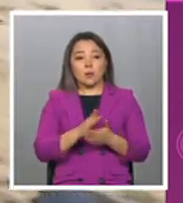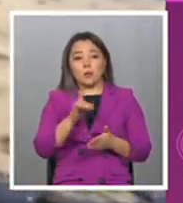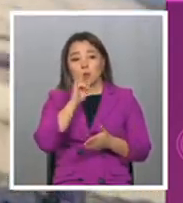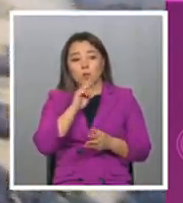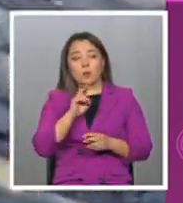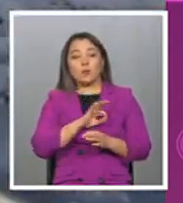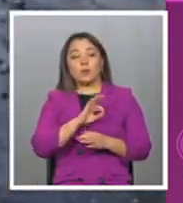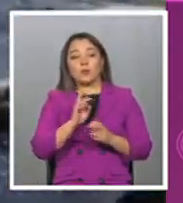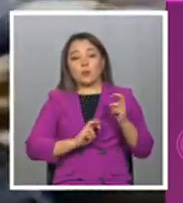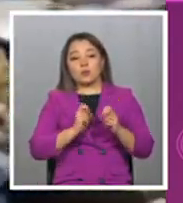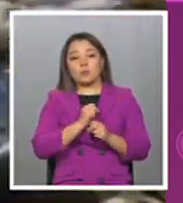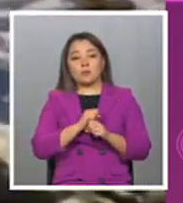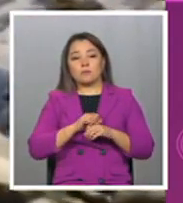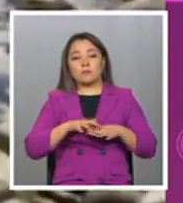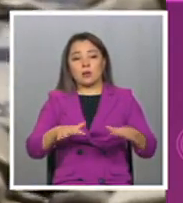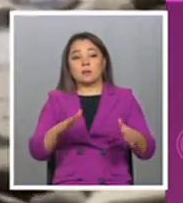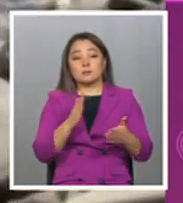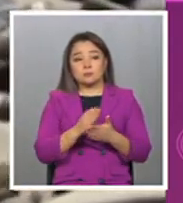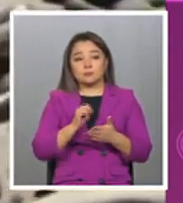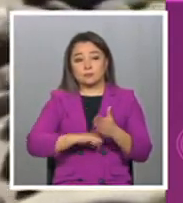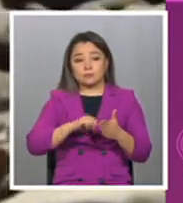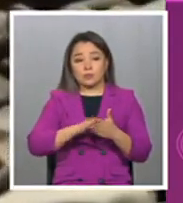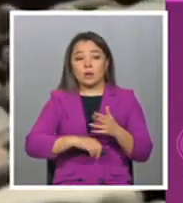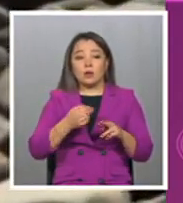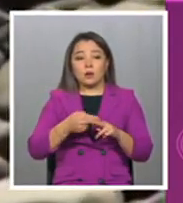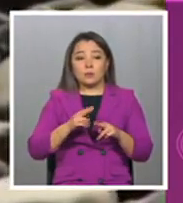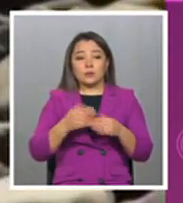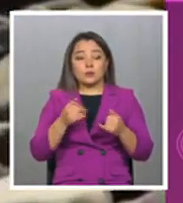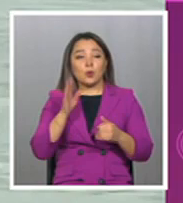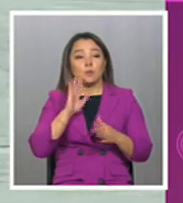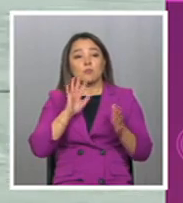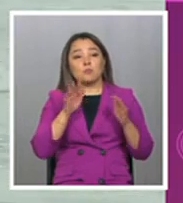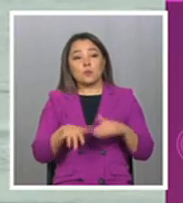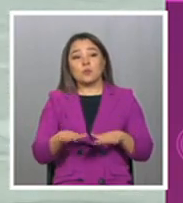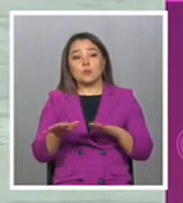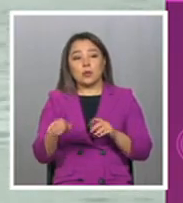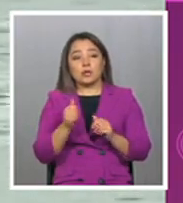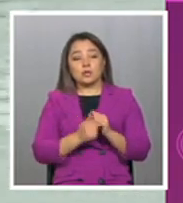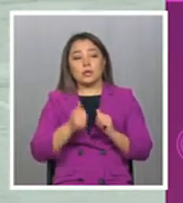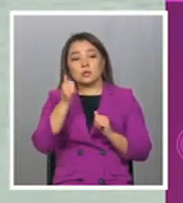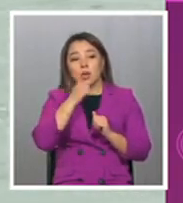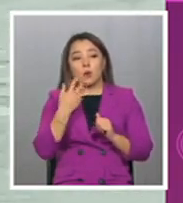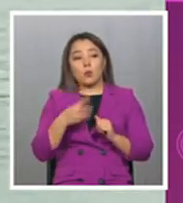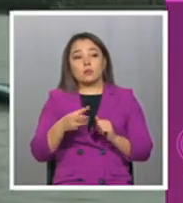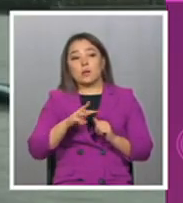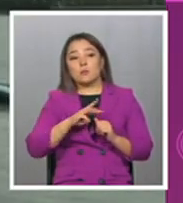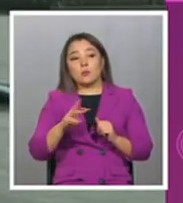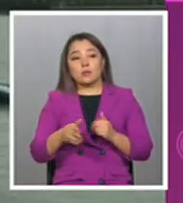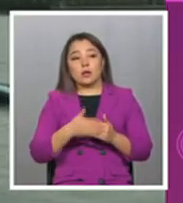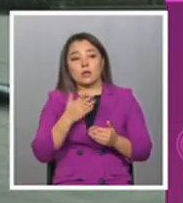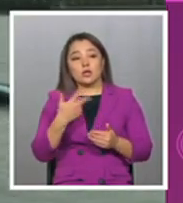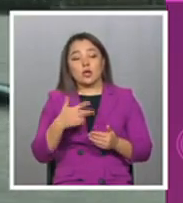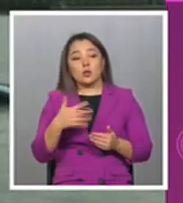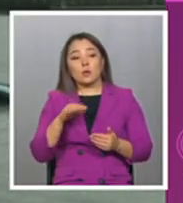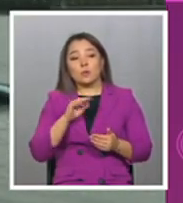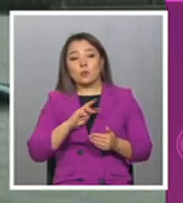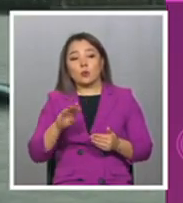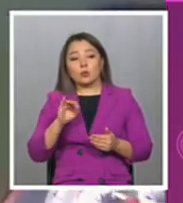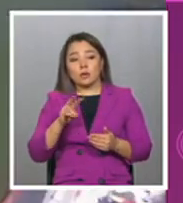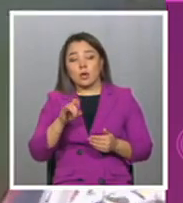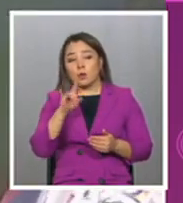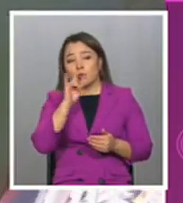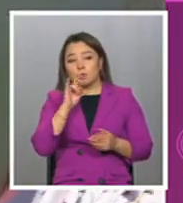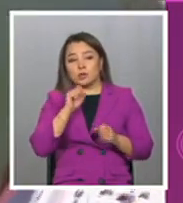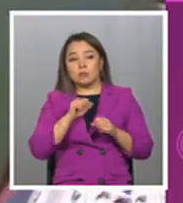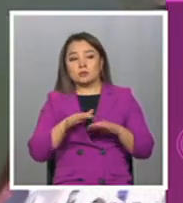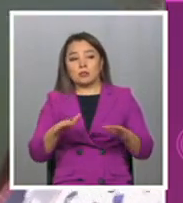өнімдер жатады. Белгілі мәліметтер бойынша қазір мұхит суына жыл сайын 30 миллионнан 50 миллион тоннаға дейін мұнай төгіледі